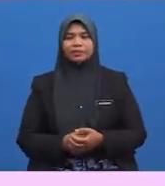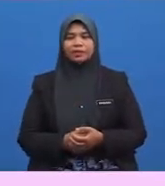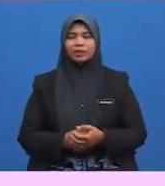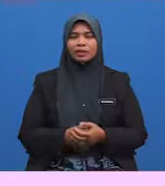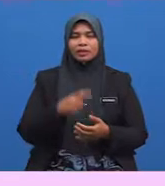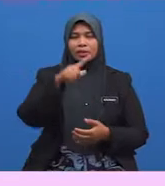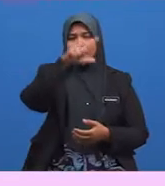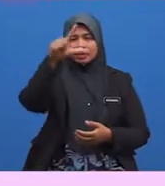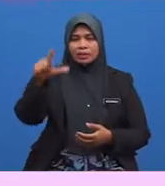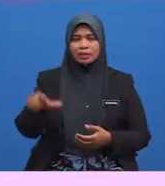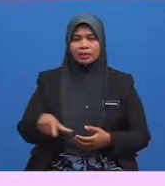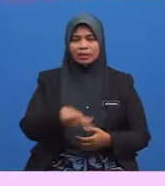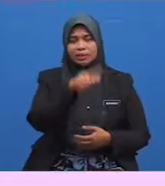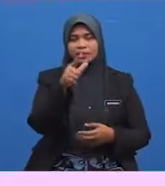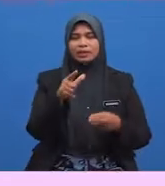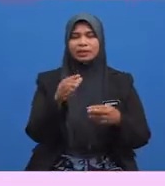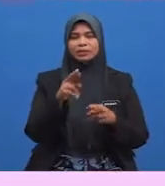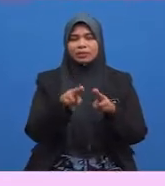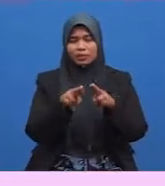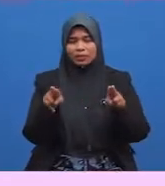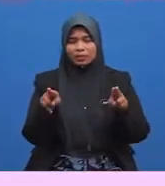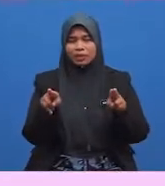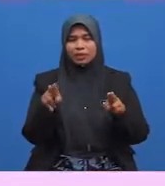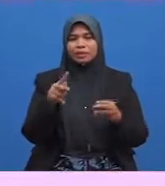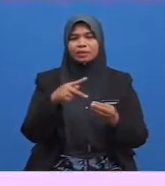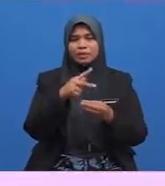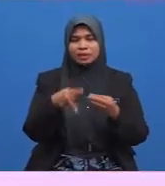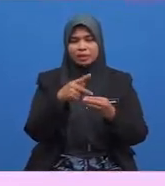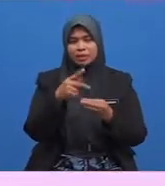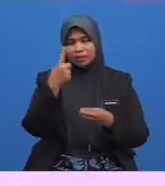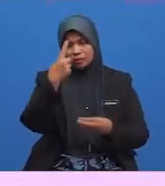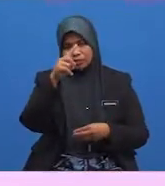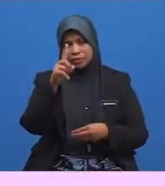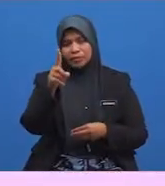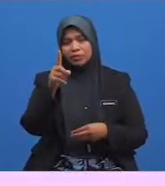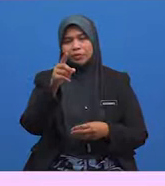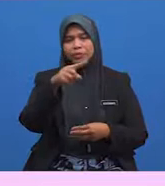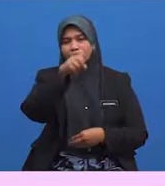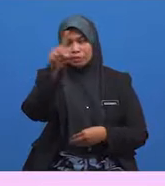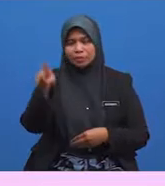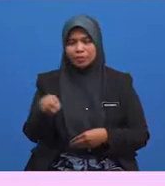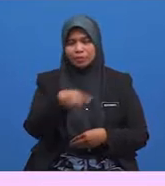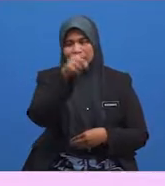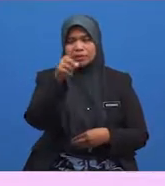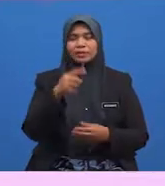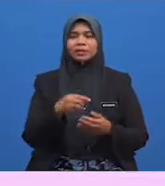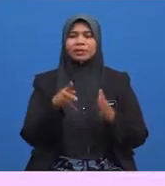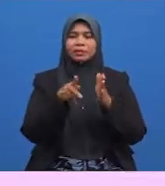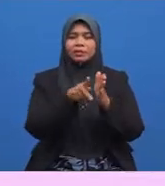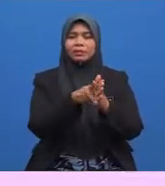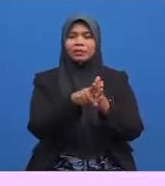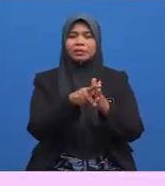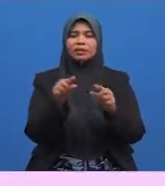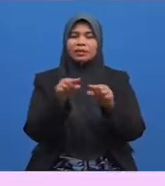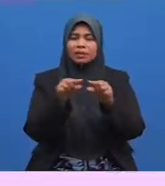bulatan ialah ukuran sekeliling bagi satu bulatan. Di paparan, garisan